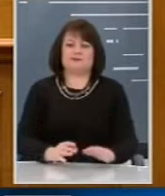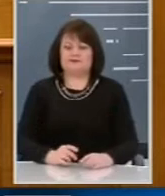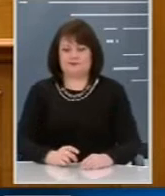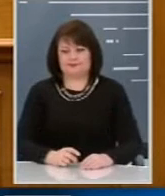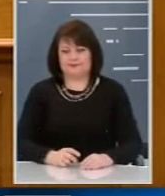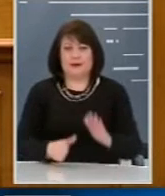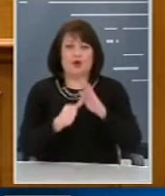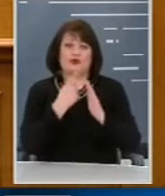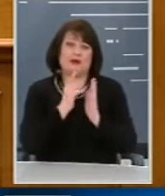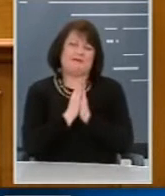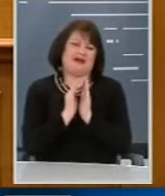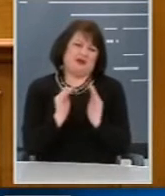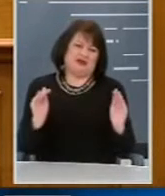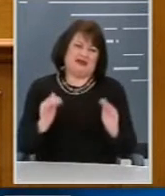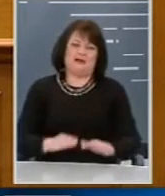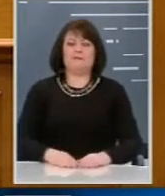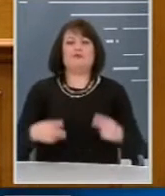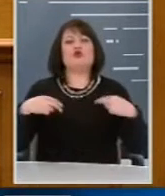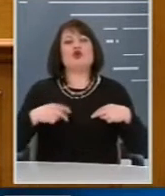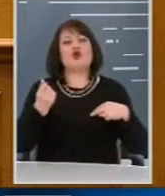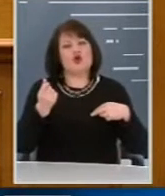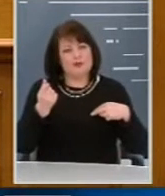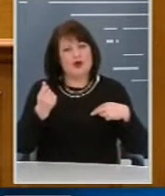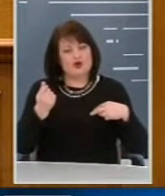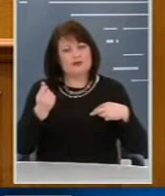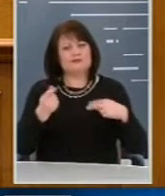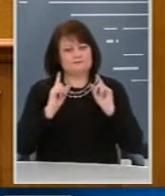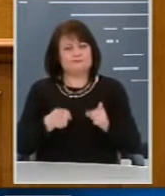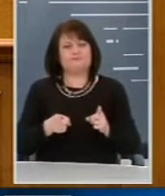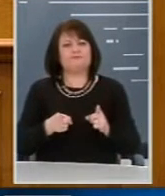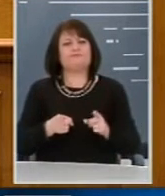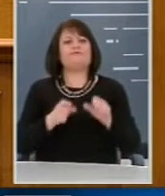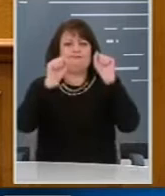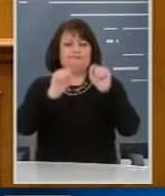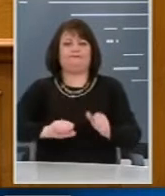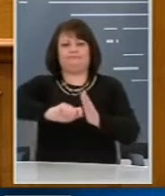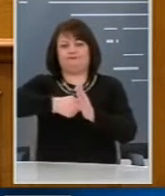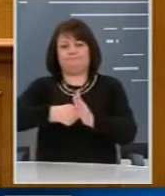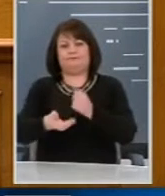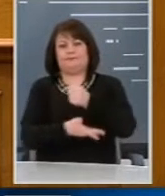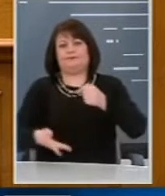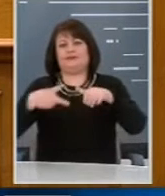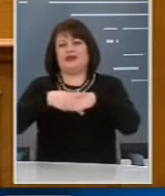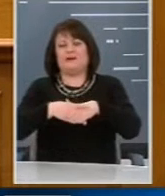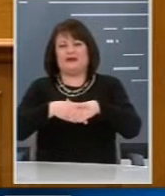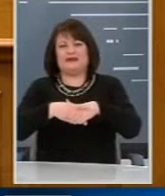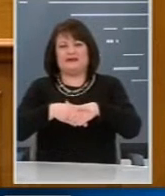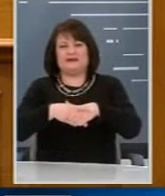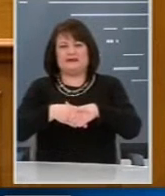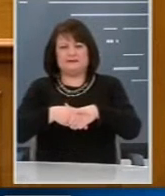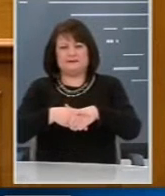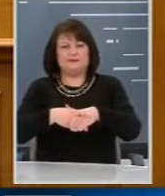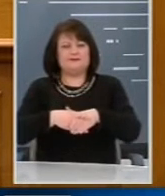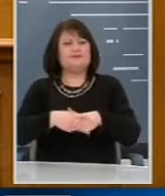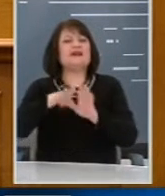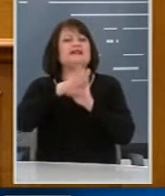λίγο ησυχία. Και το Υπουργείο Οικονομικών να κλείσει η Αγροτική Τράπεζα. Μια συστημική επίπτωση